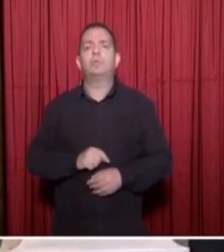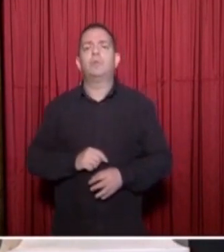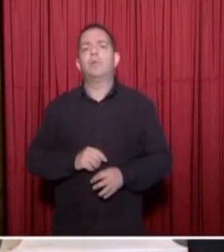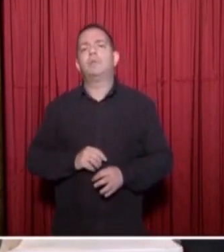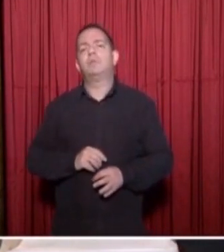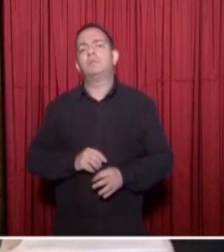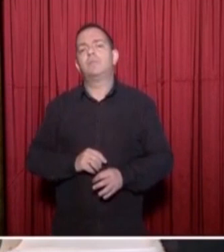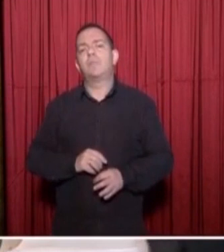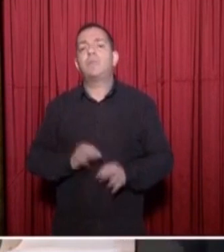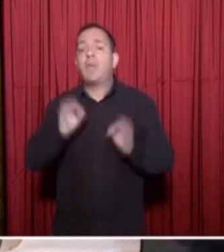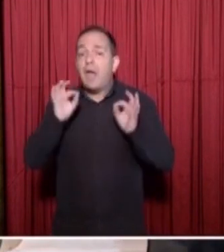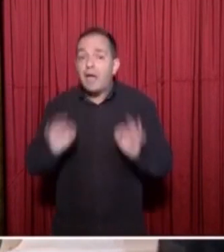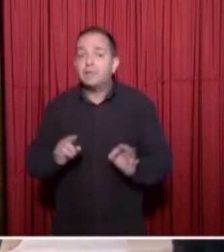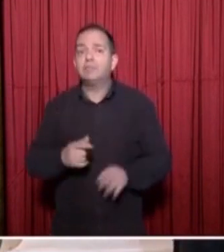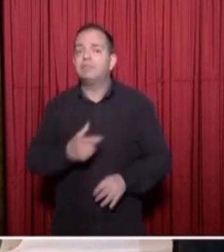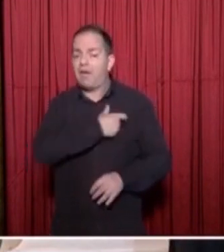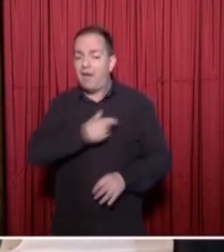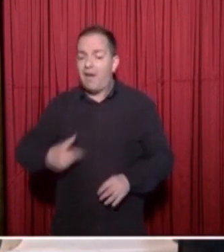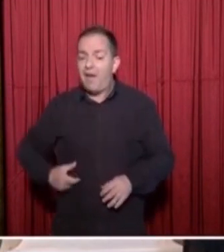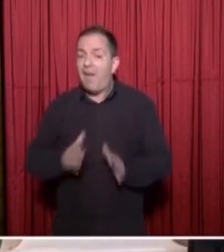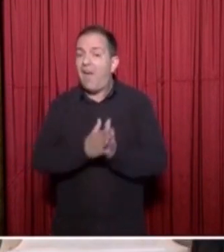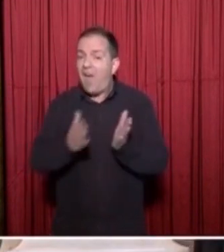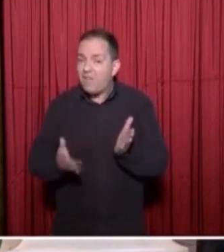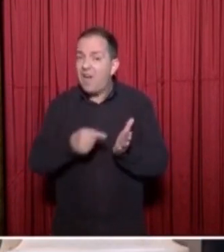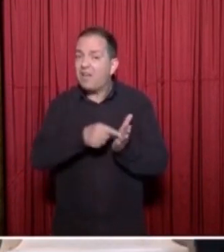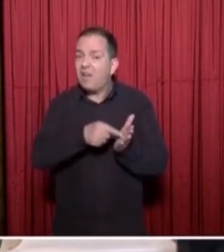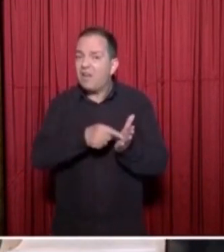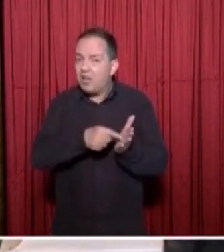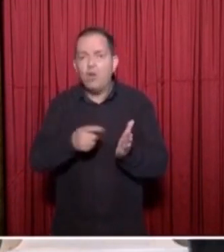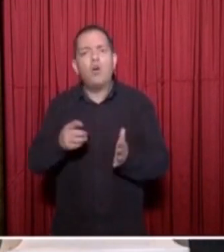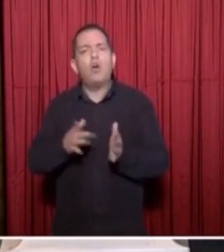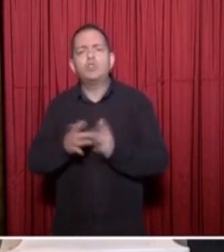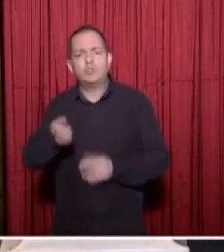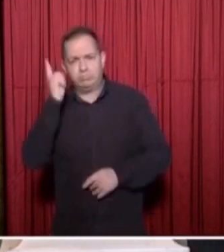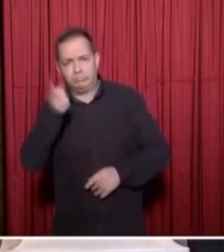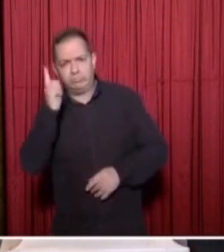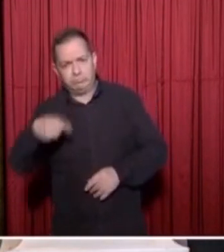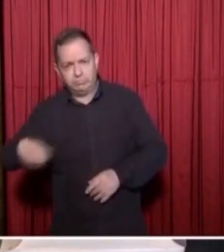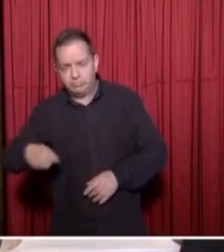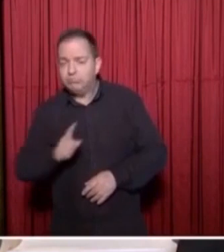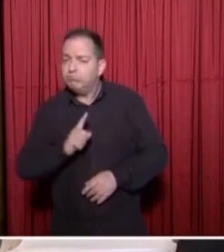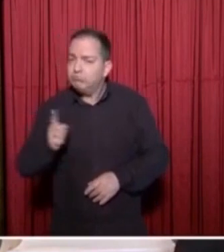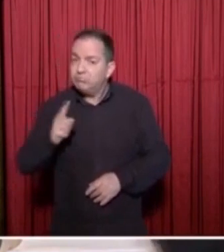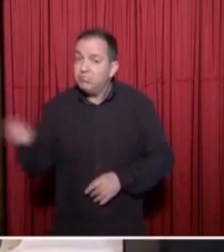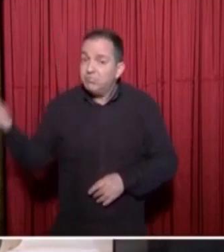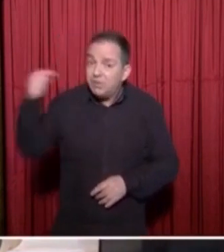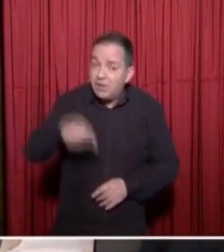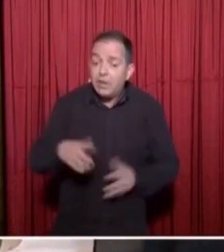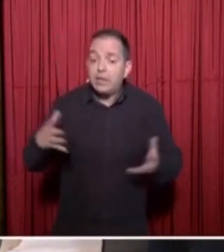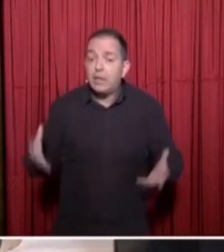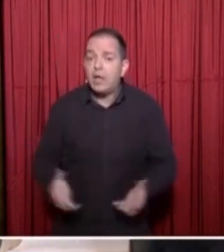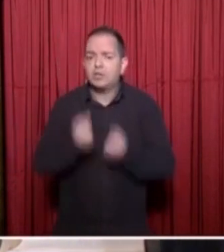του ευαγγελικών λόγων όχι να κρίνει αλλά να σώσει και έκαστος